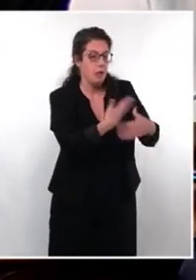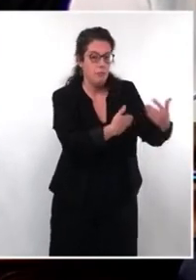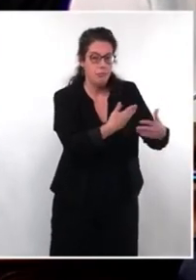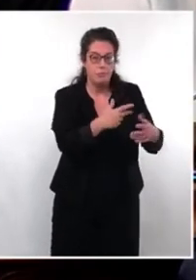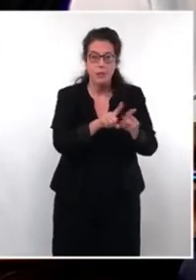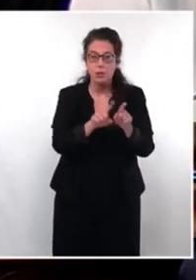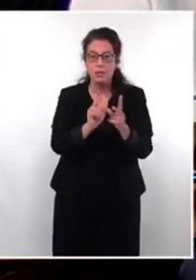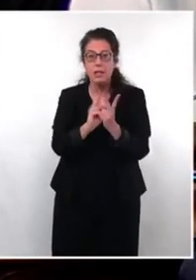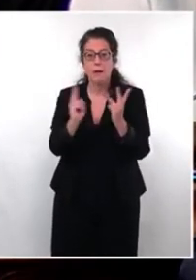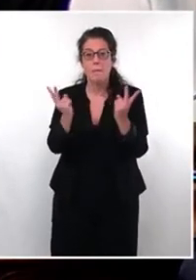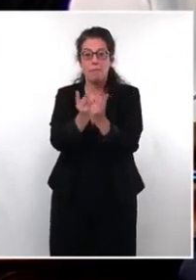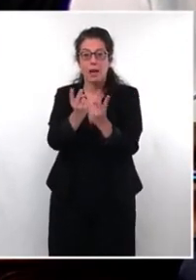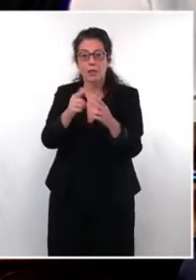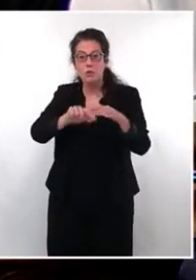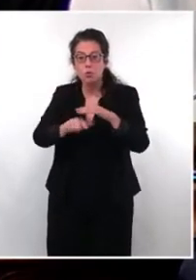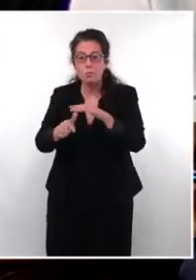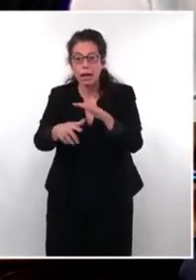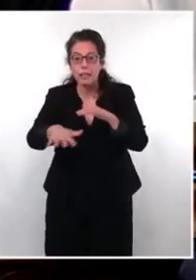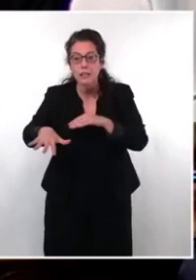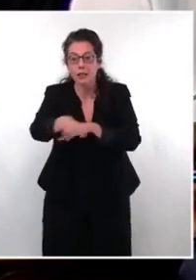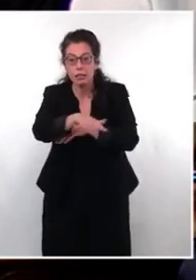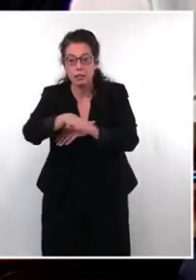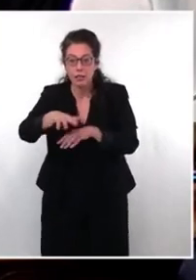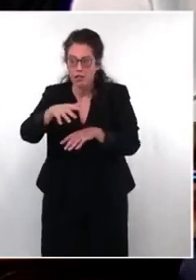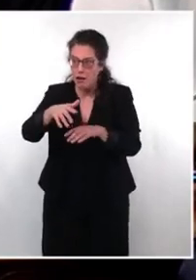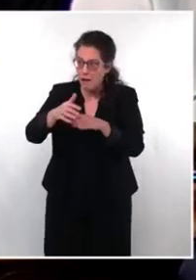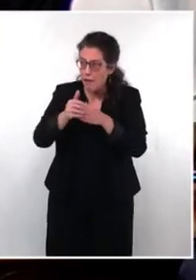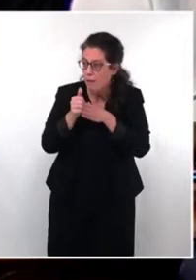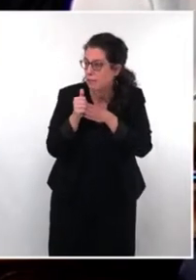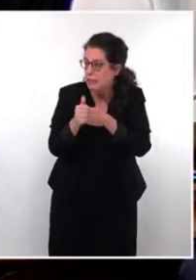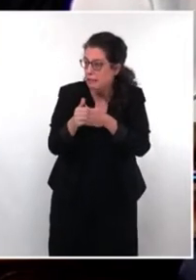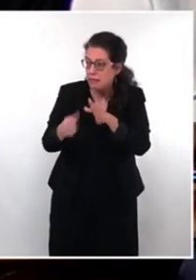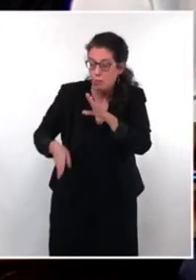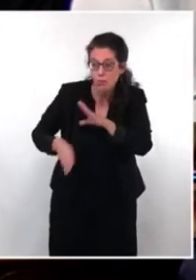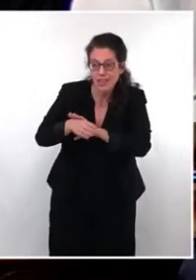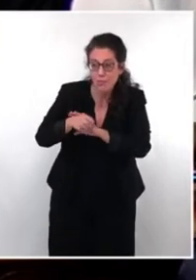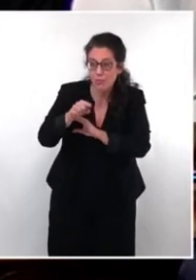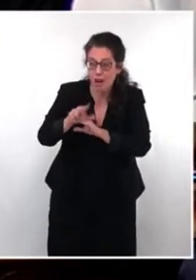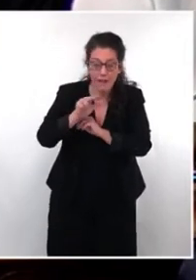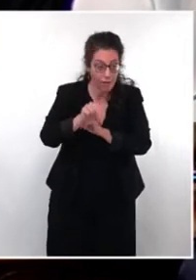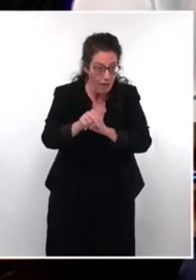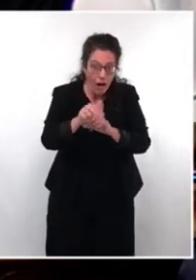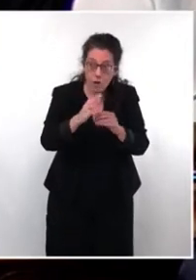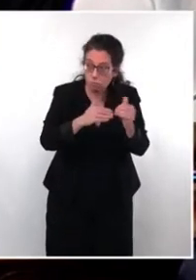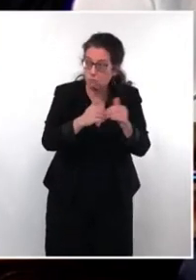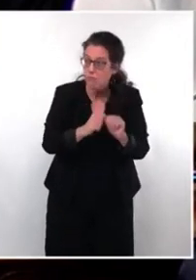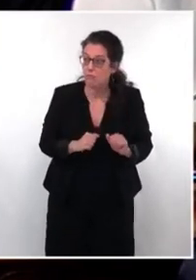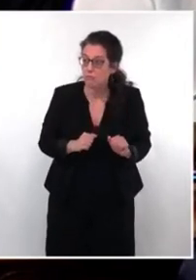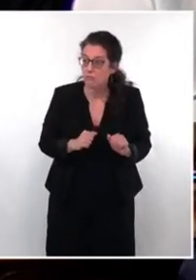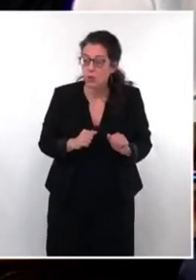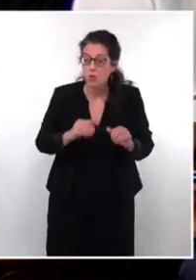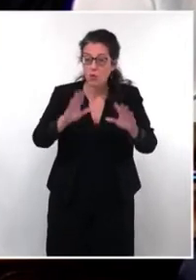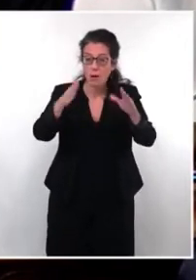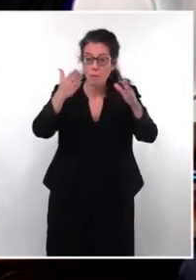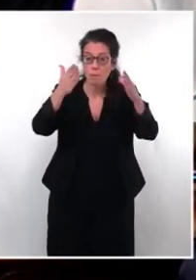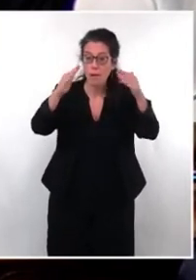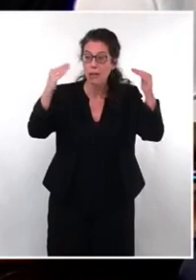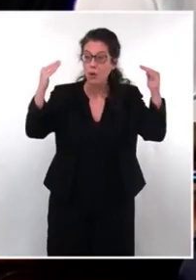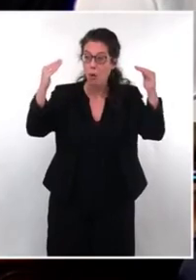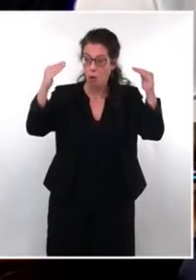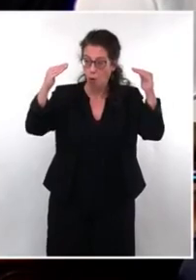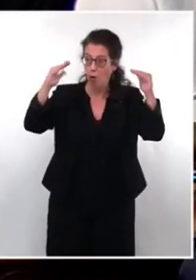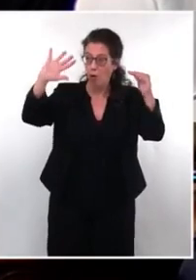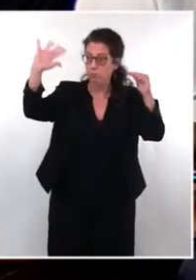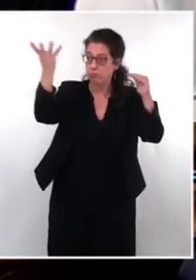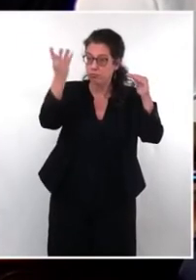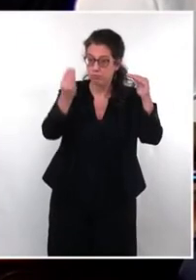la base sous-marine qui fait partie du plan guide depuis le début, qui va être réalisé, ou bien les panneaux photovoltaïques sur la base, je suis tout à fait d'accord avec